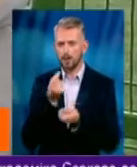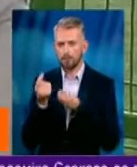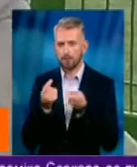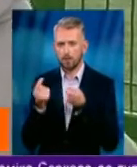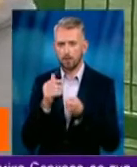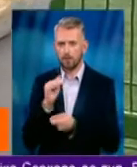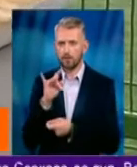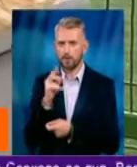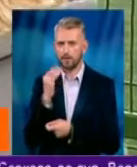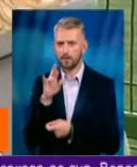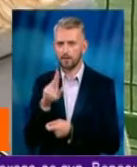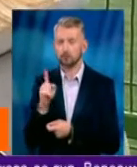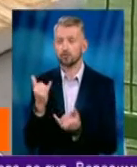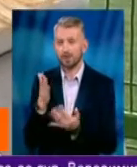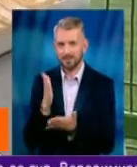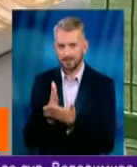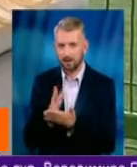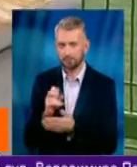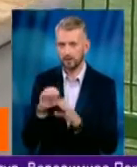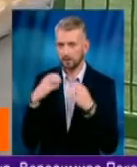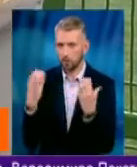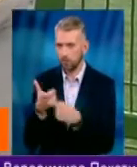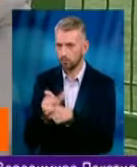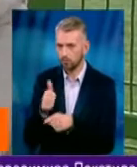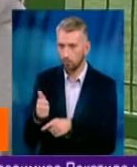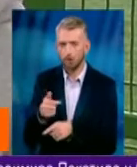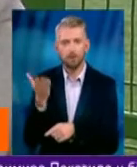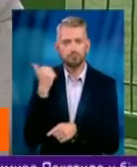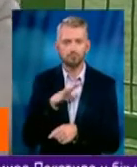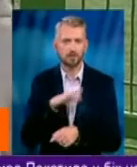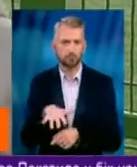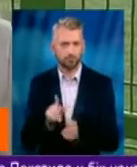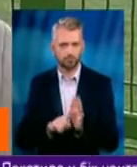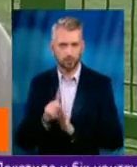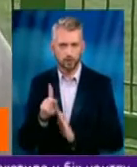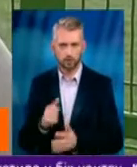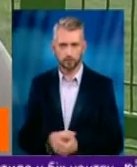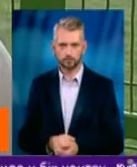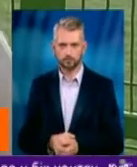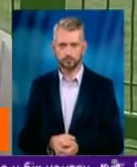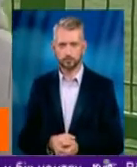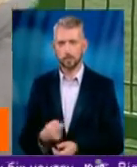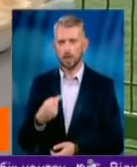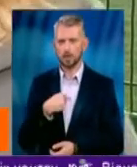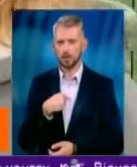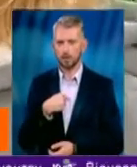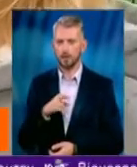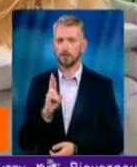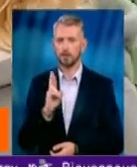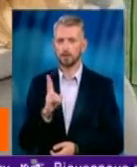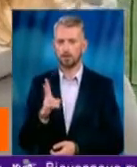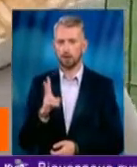яка зараз вже є на стадіоні, це дуже добре, її не було спочатку. Я, як